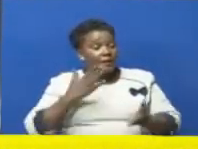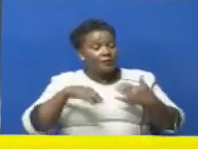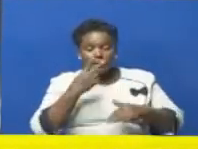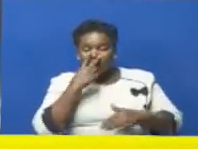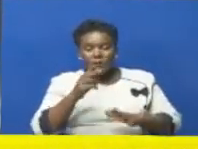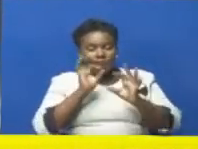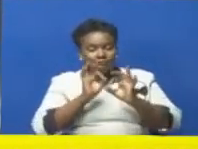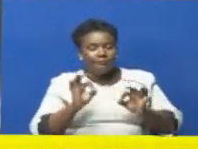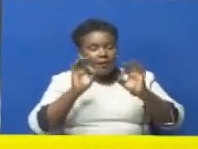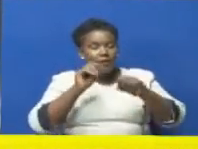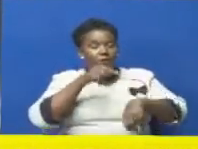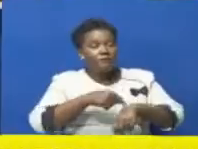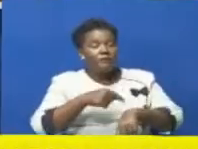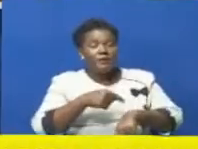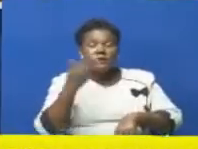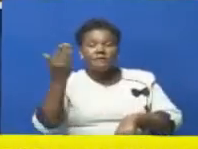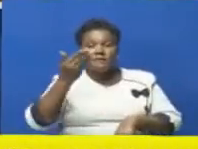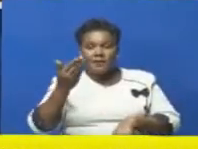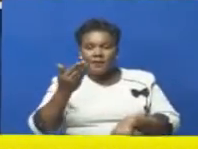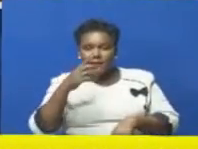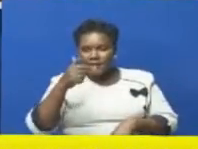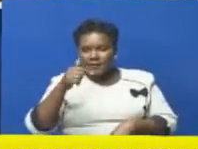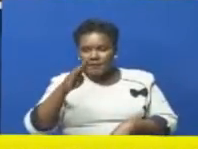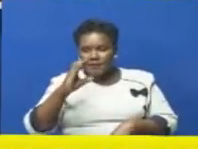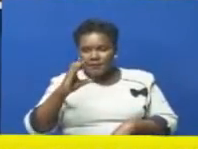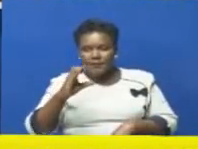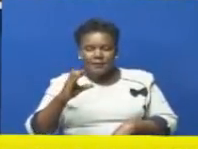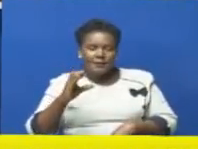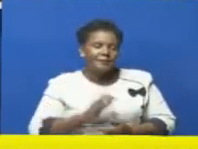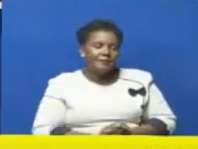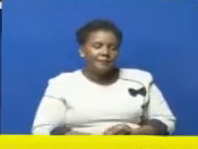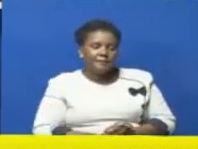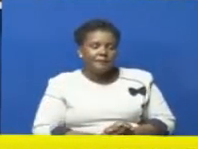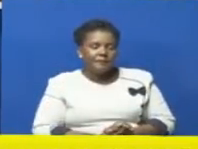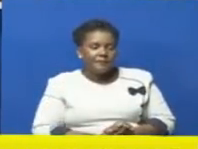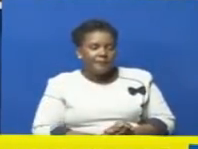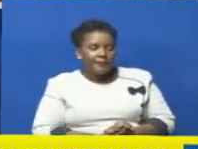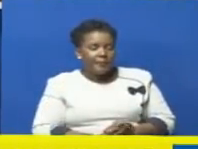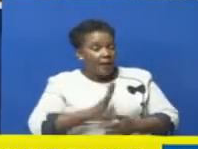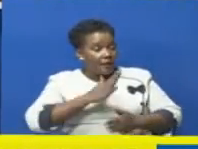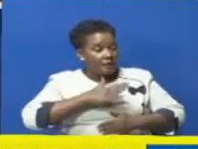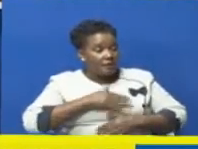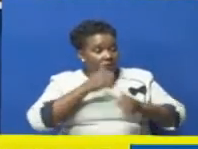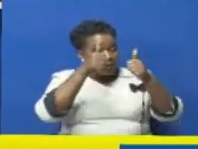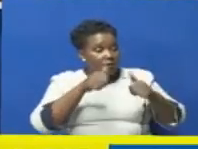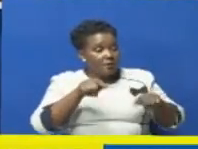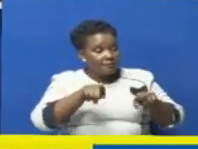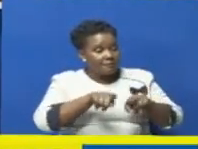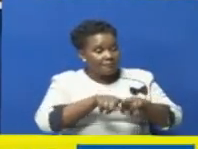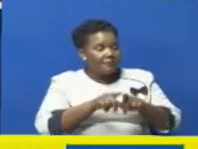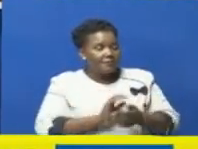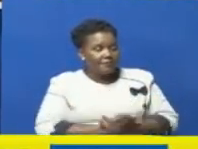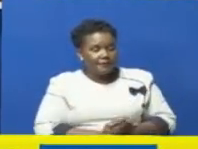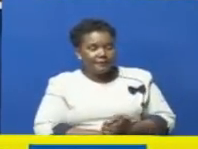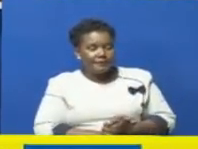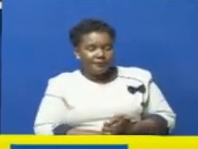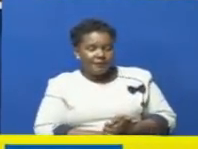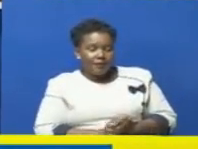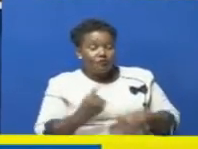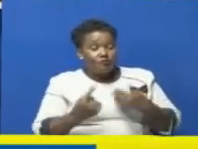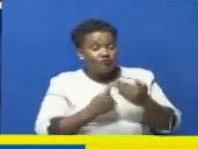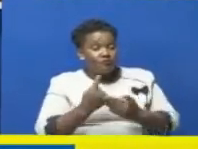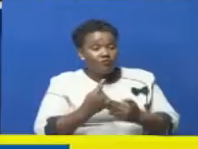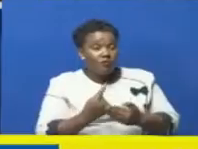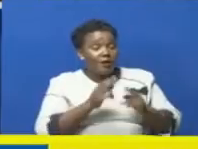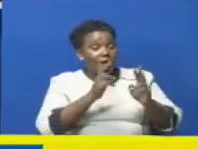mwema na vipindi vinavyoendelea TBC, endelea kuangalia Aridhio. Asante sana Ramadhan El Rashid bin Mpenda kutoka huko